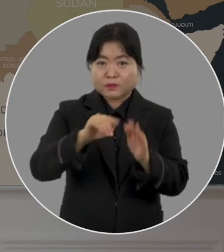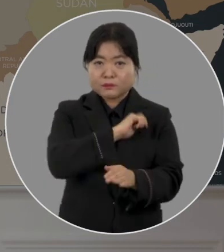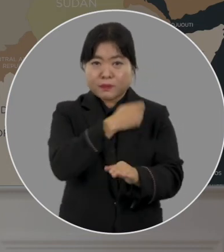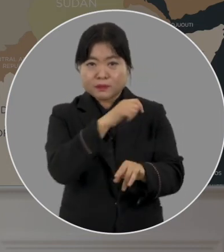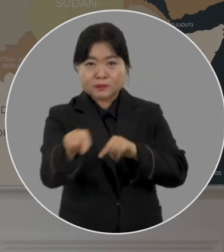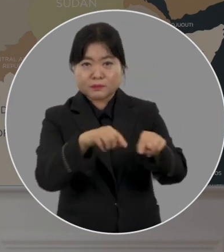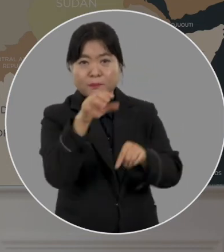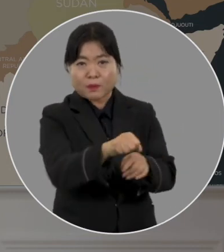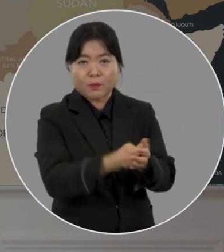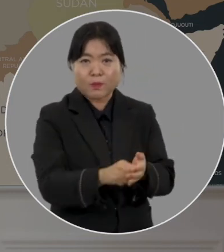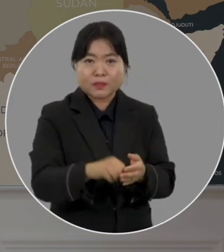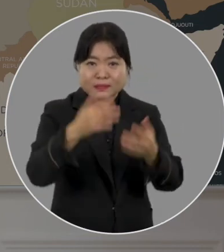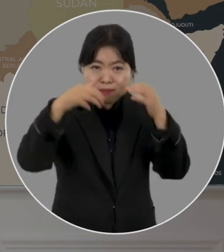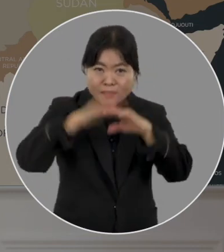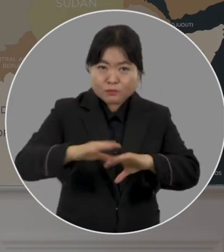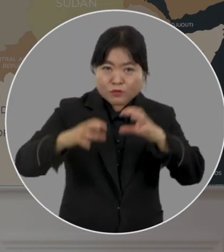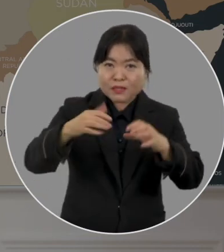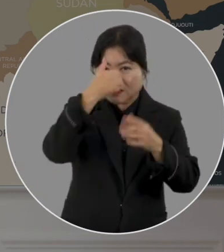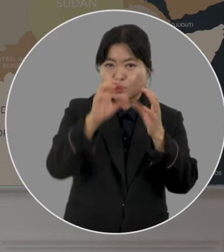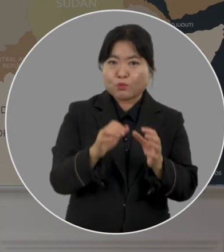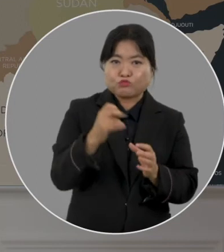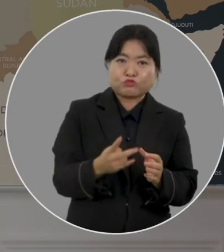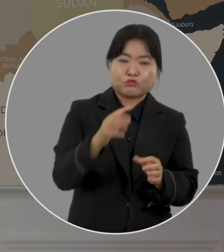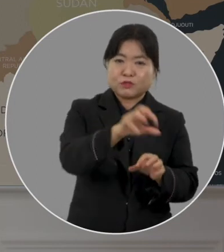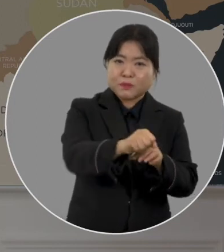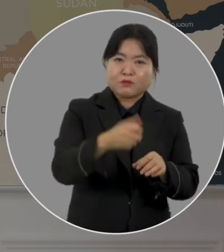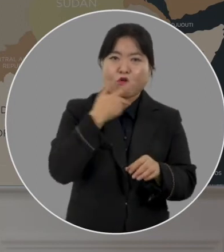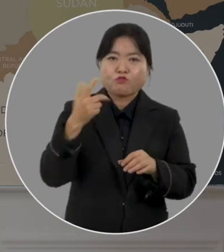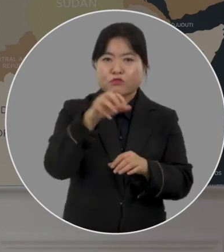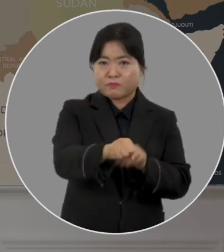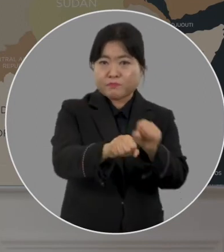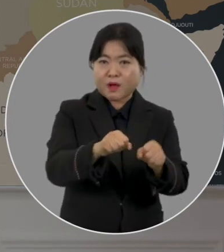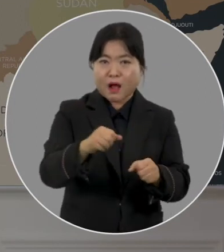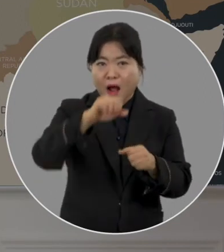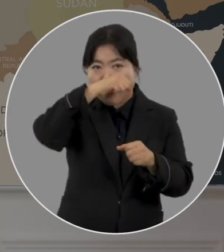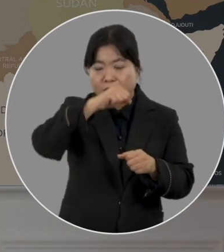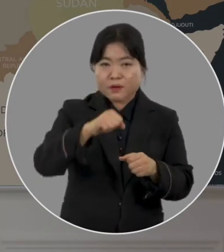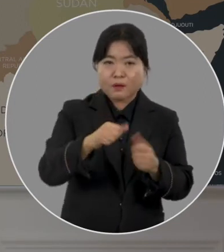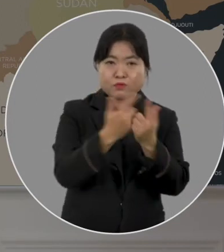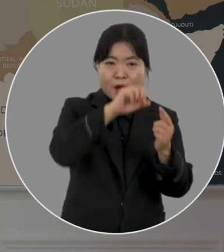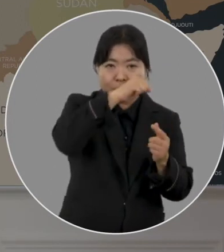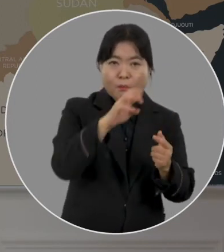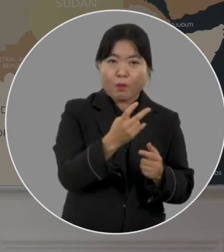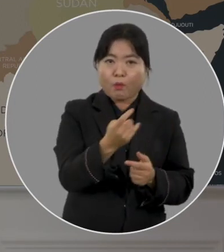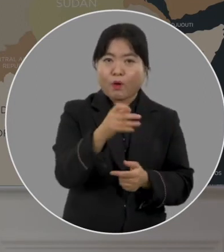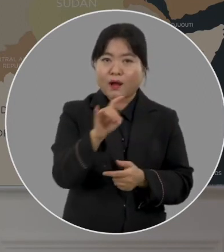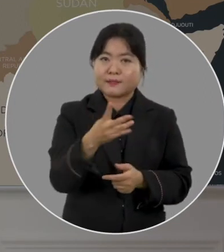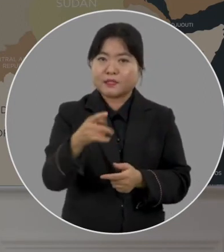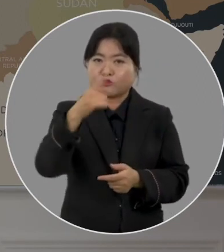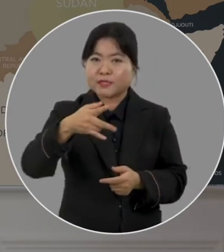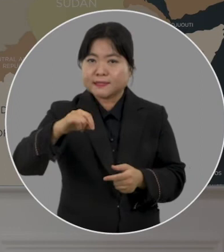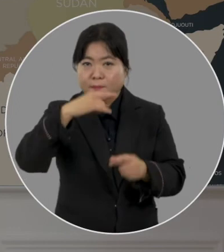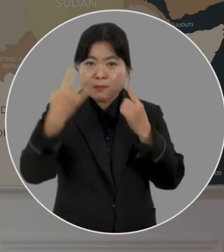국가였던 인도 무굴 제국 영국 지배를 받고 아프리카와 북아프리카인 모로코, 알제리, 튀니시, 프랑스 지배를